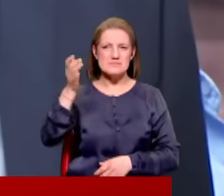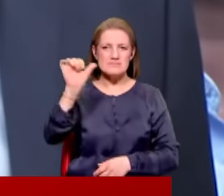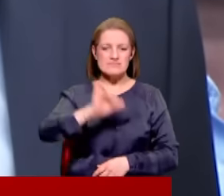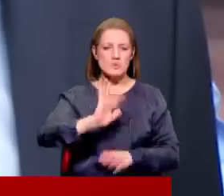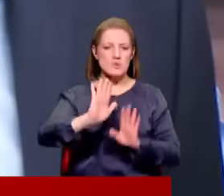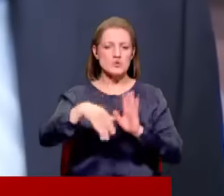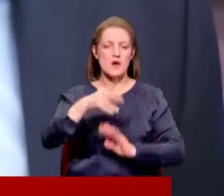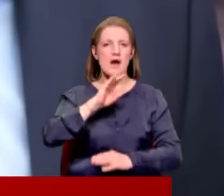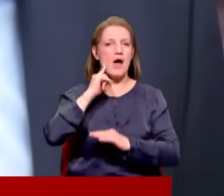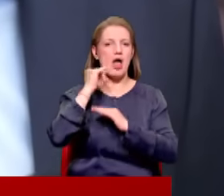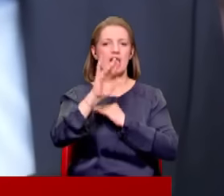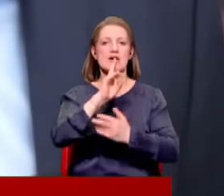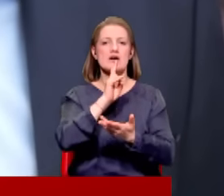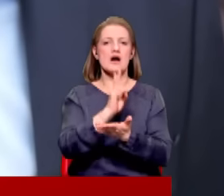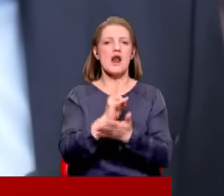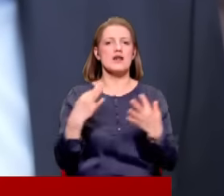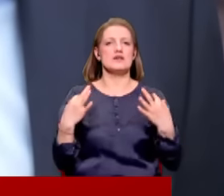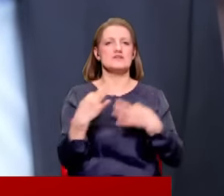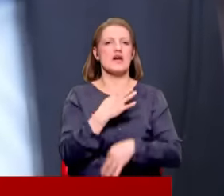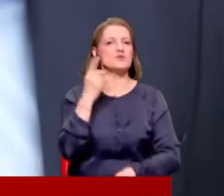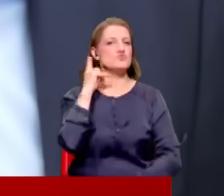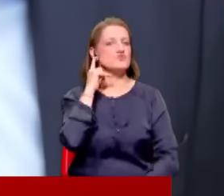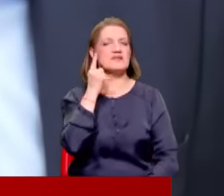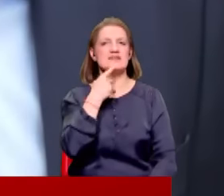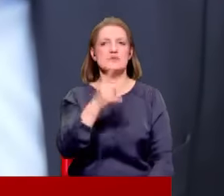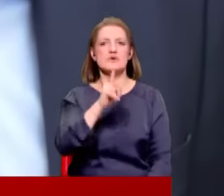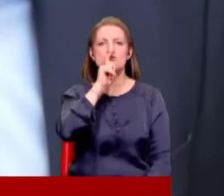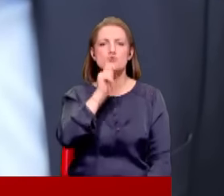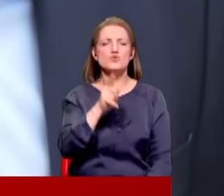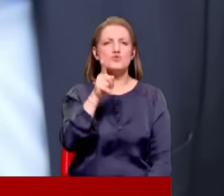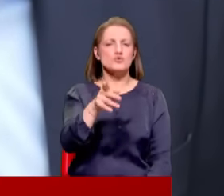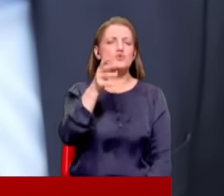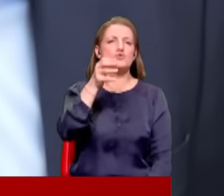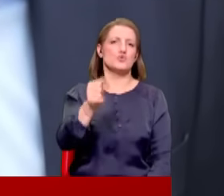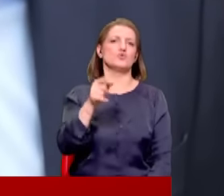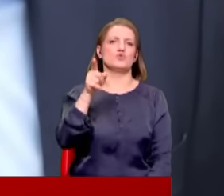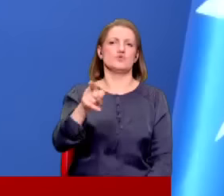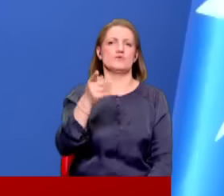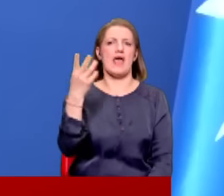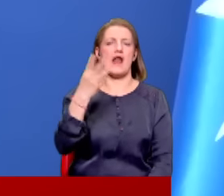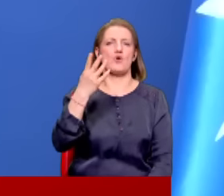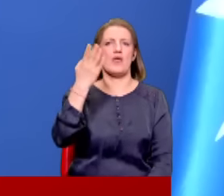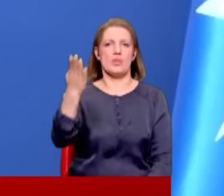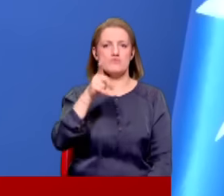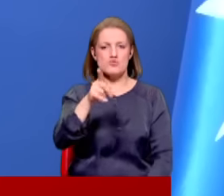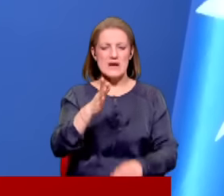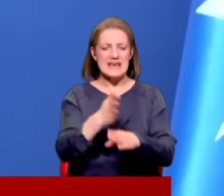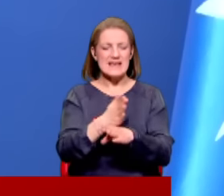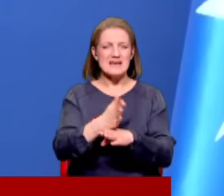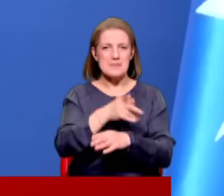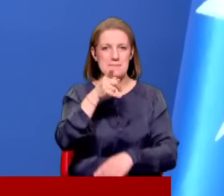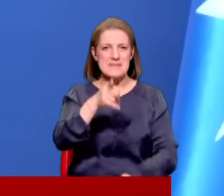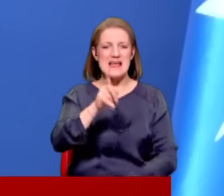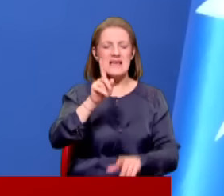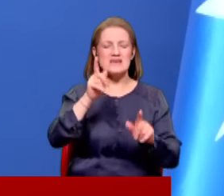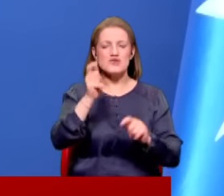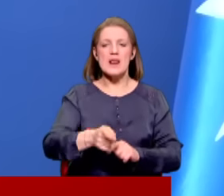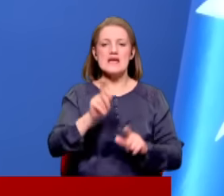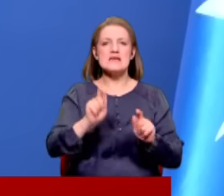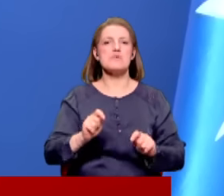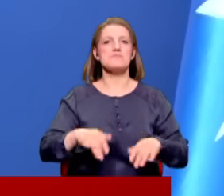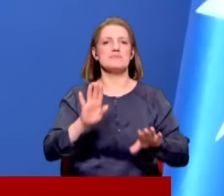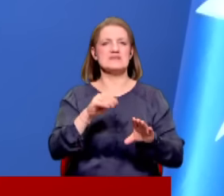halkın iradesine saygı duyacağız demiştir. Sözünüzün arkasında durun ey Erdoğan. Bu gereken şartların yerine gelmemesi